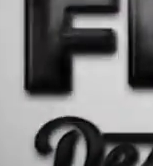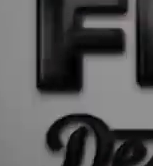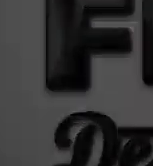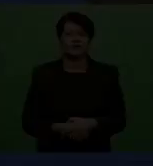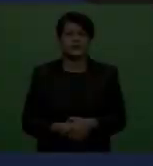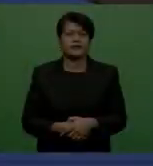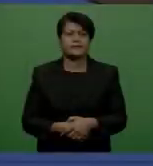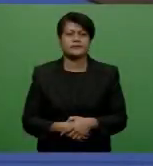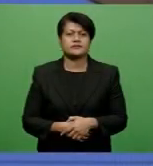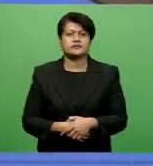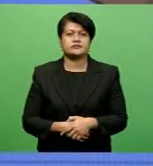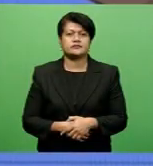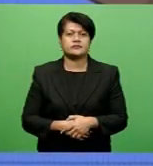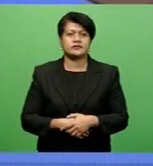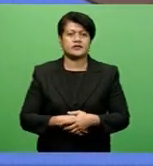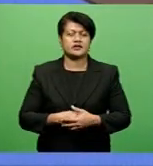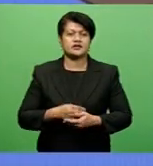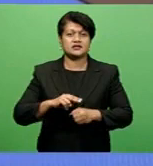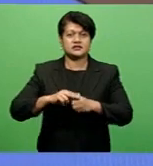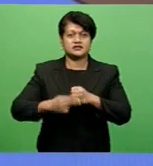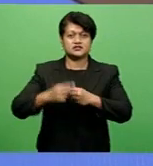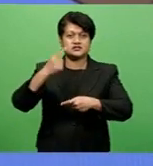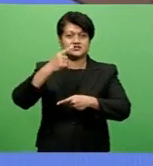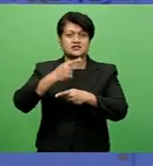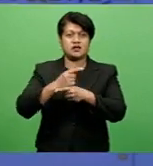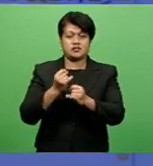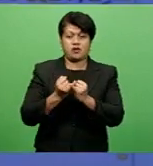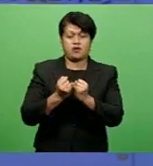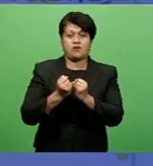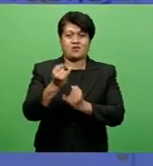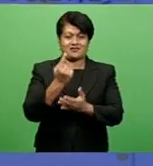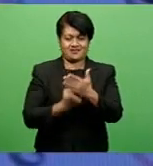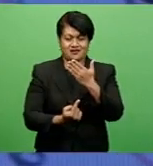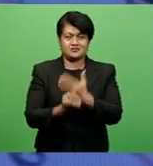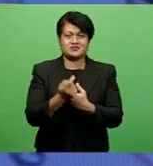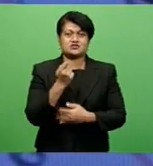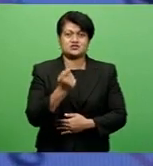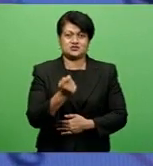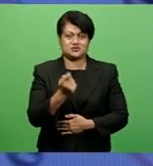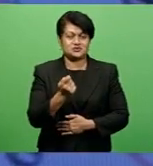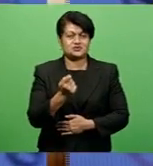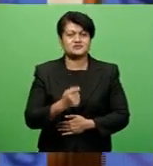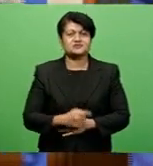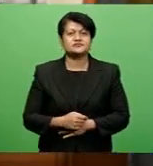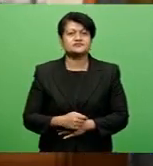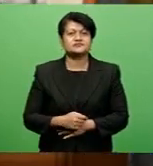2 देश की धड़कन. In the news tonight, the worst is yet to come.